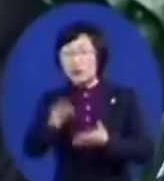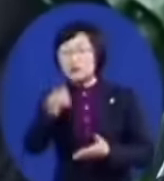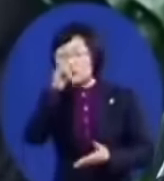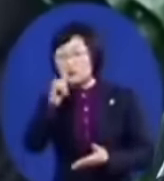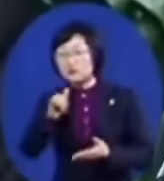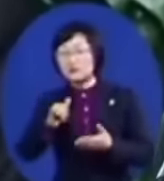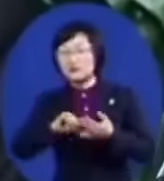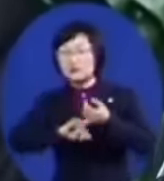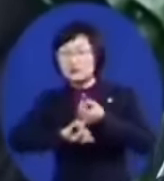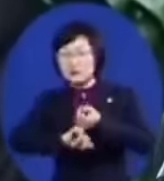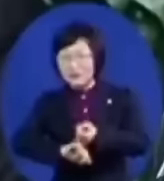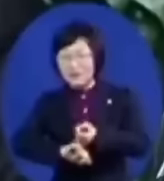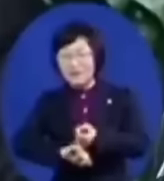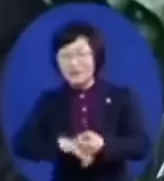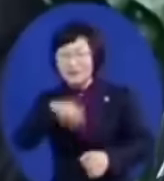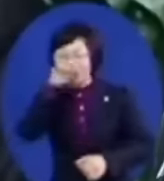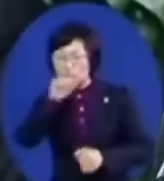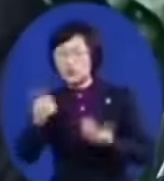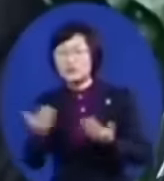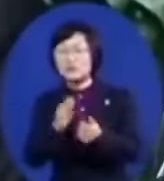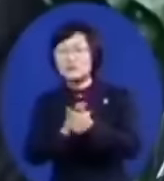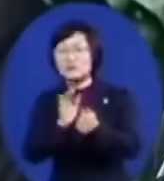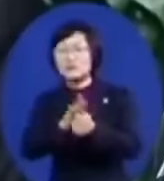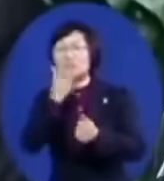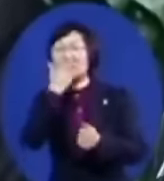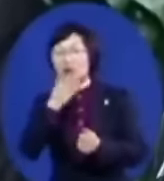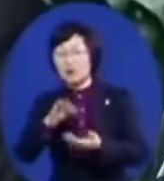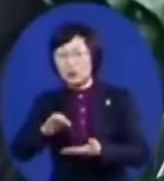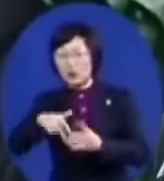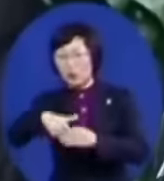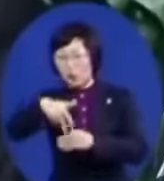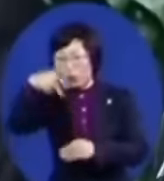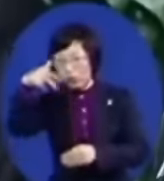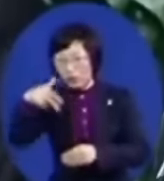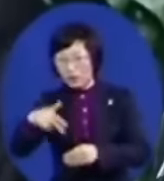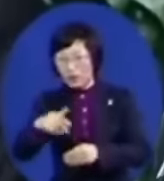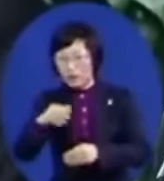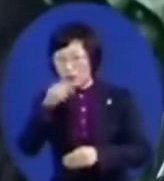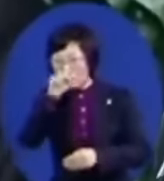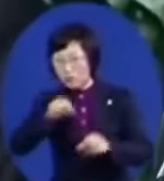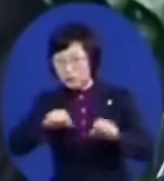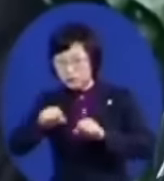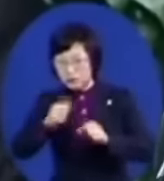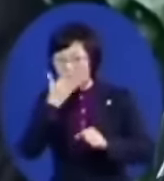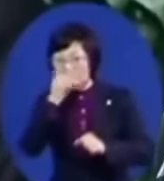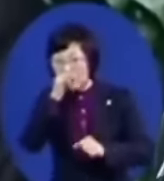있어야 선한 일도 하지, 물질이 없는데 어떻게 선한 일을 합니까?